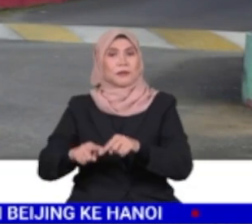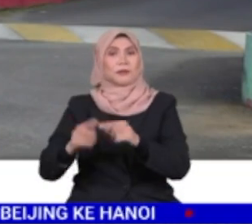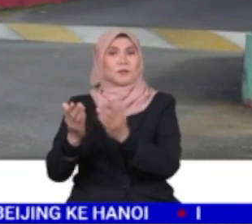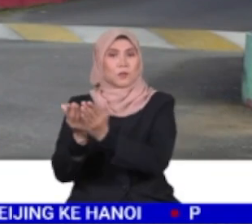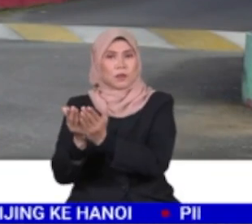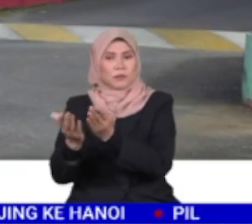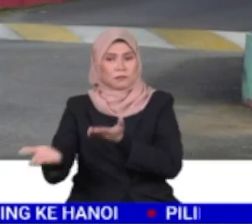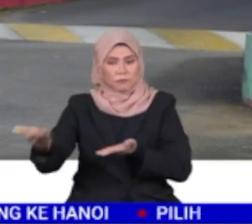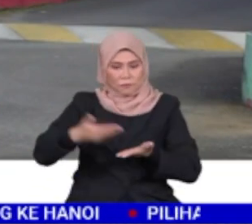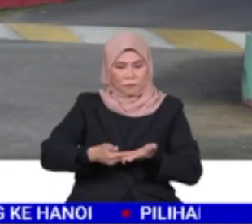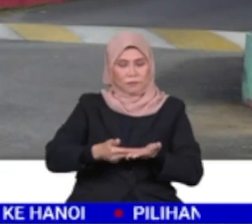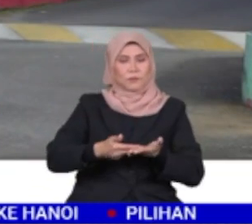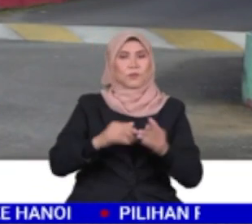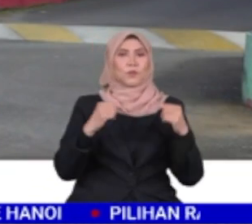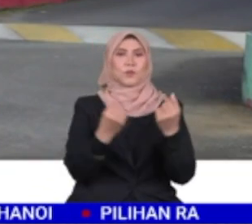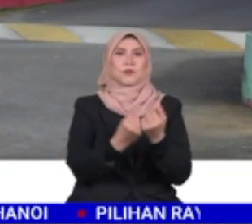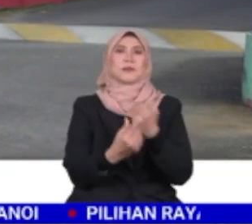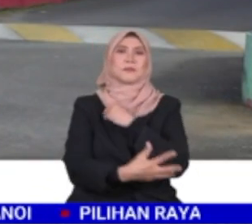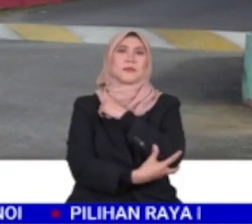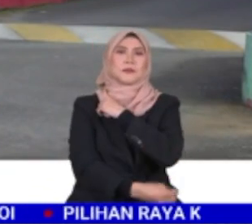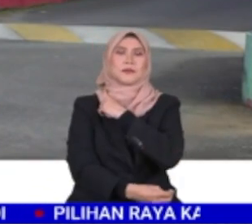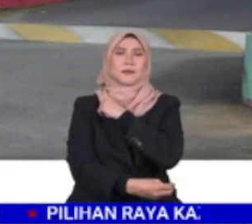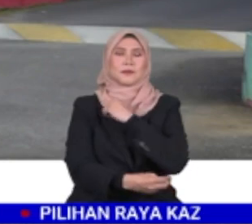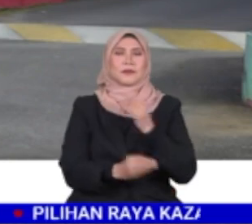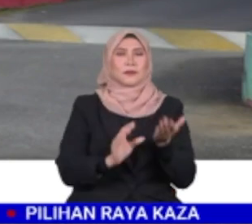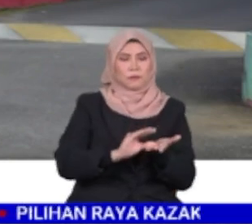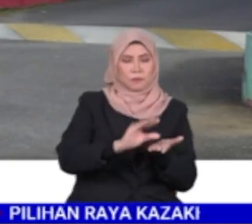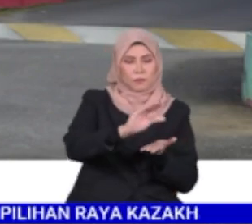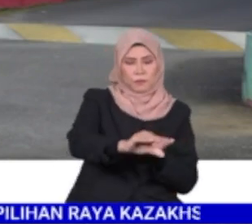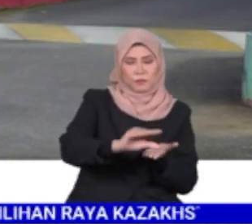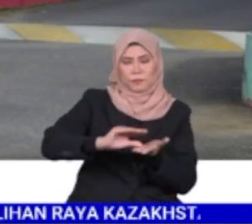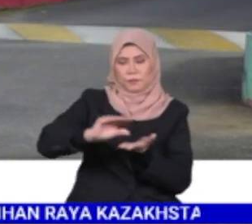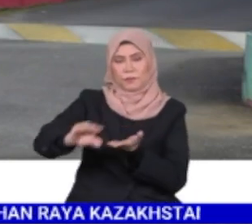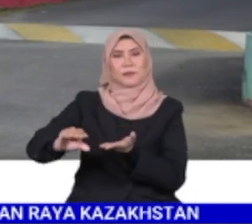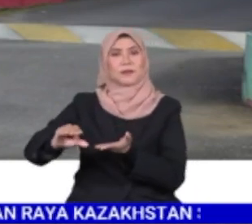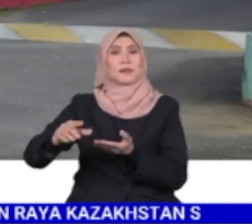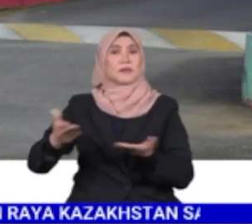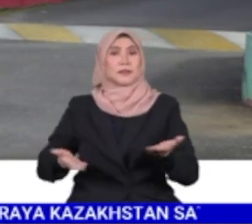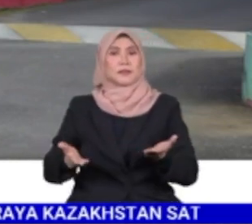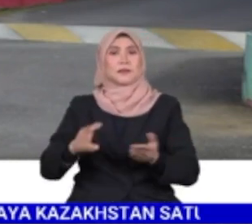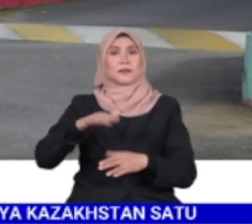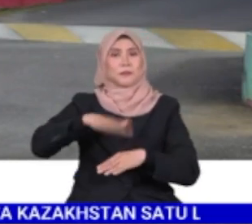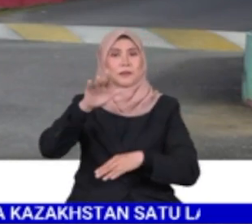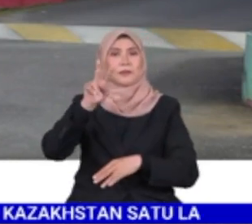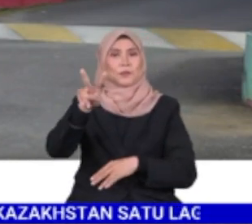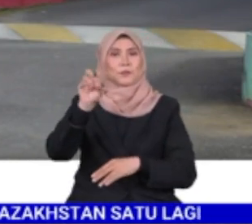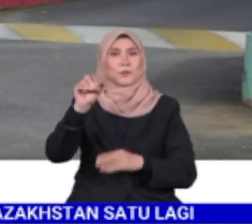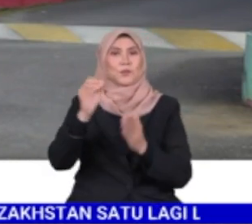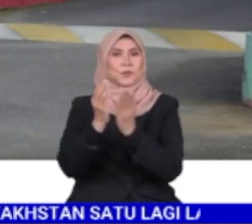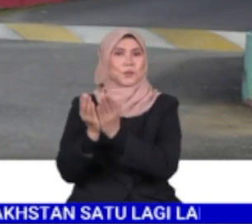untuk golongan nasna di Jawa pengujian nah biasanya lebih daripada 22